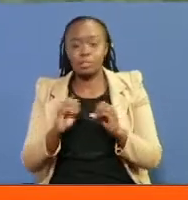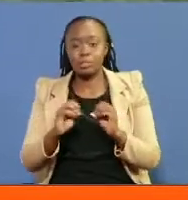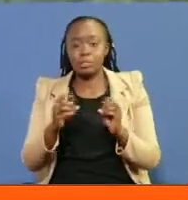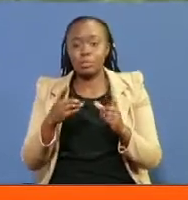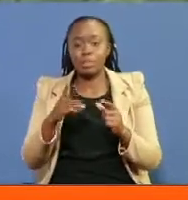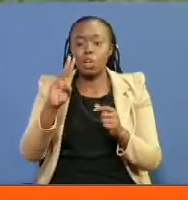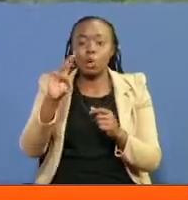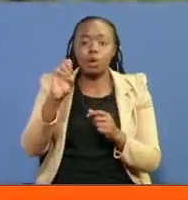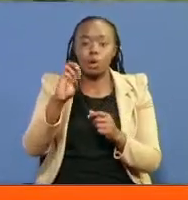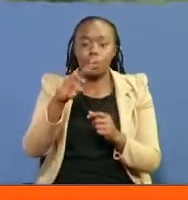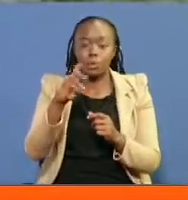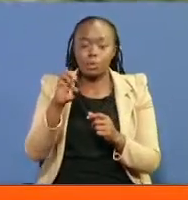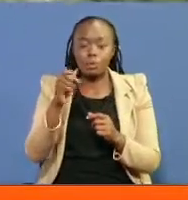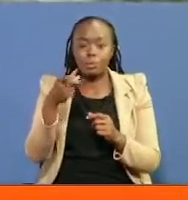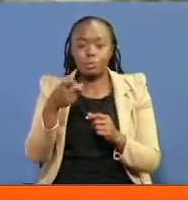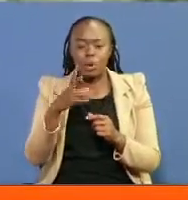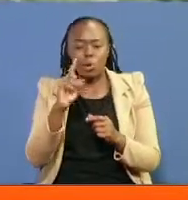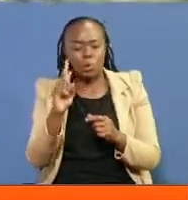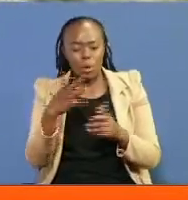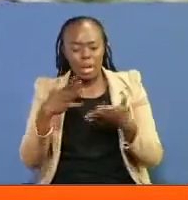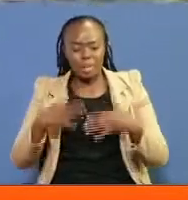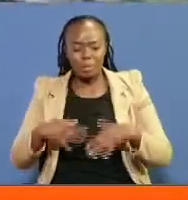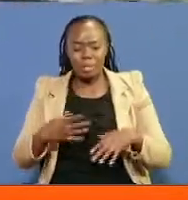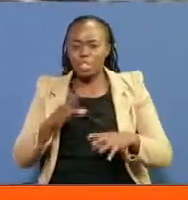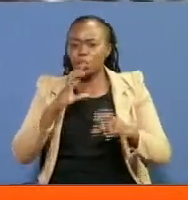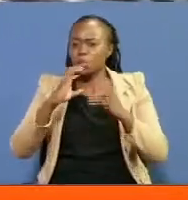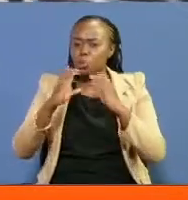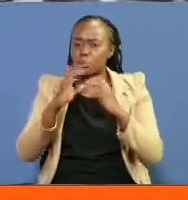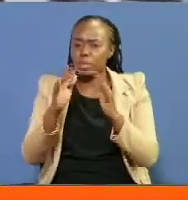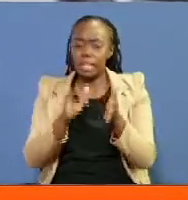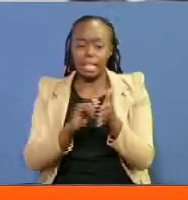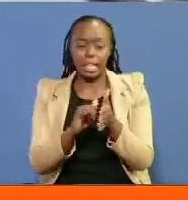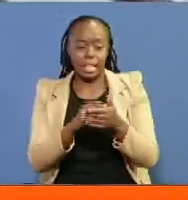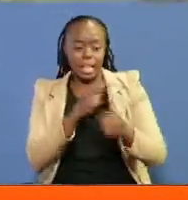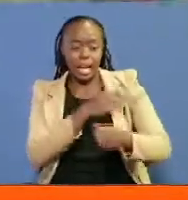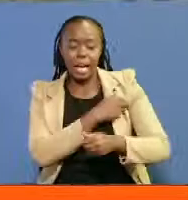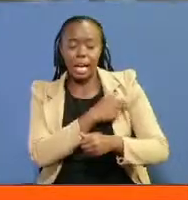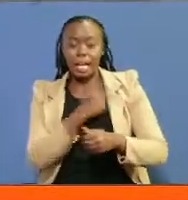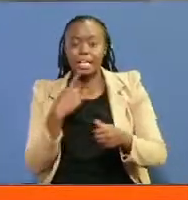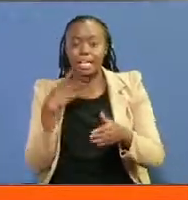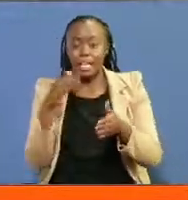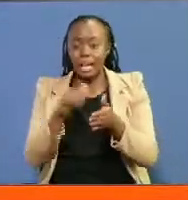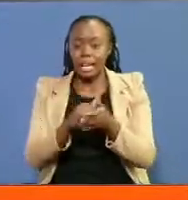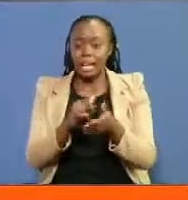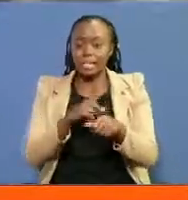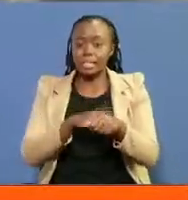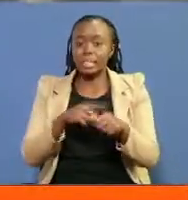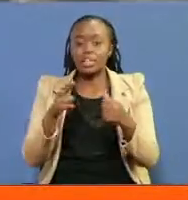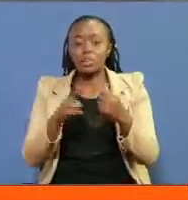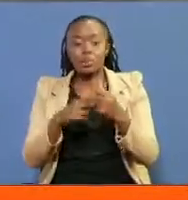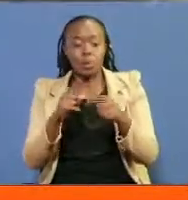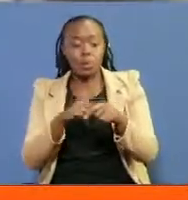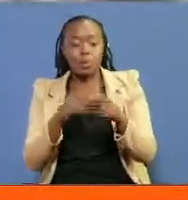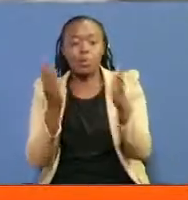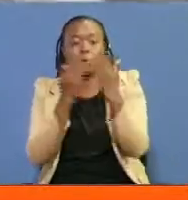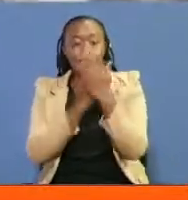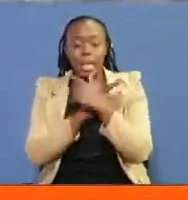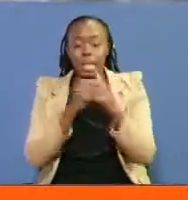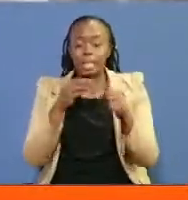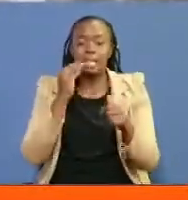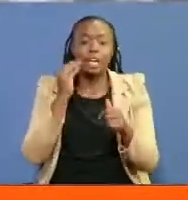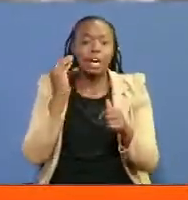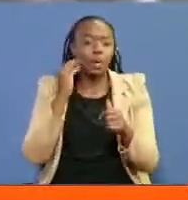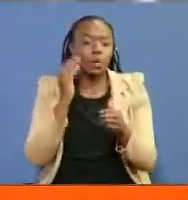Gona, mmoja wa kazi, ameelezea kuwa maafisa hao walikuja masaa saa saba usiku nyumbani kwake kwa